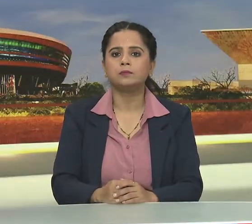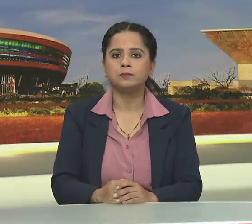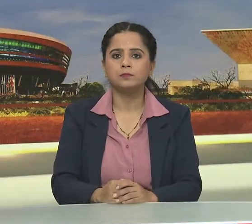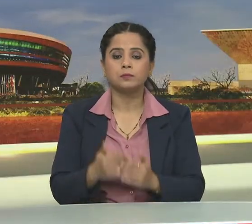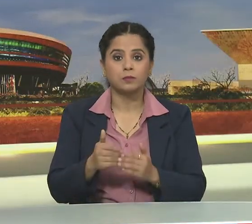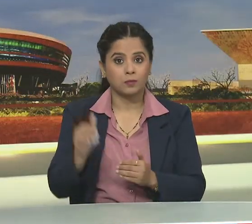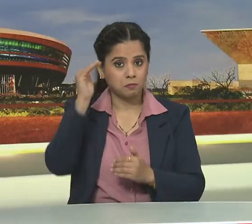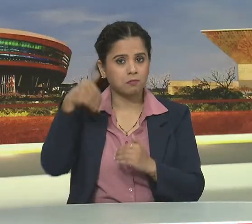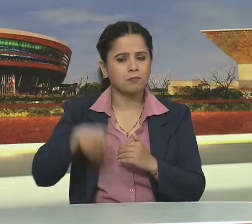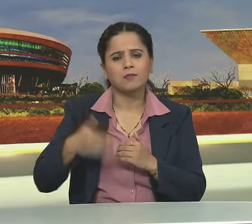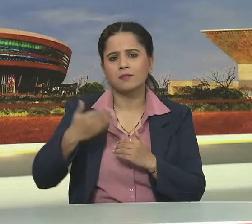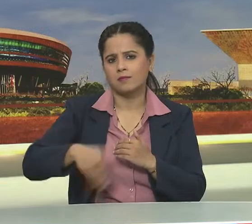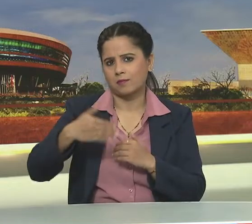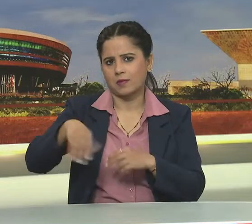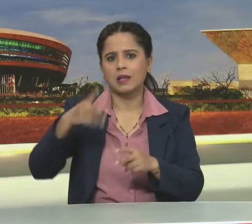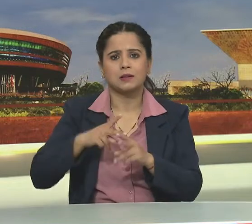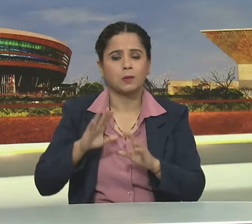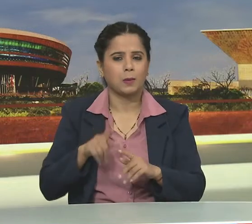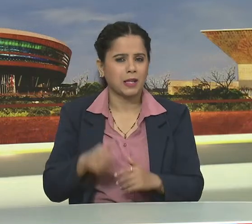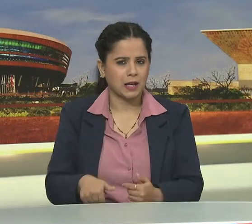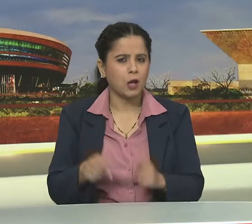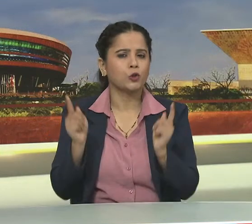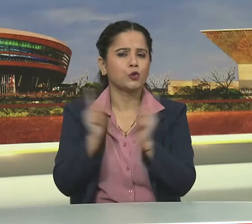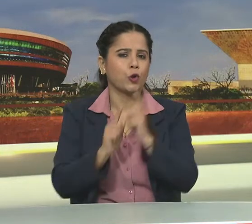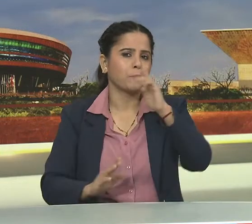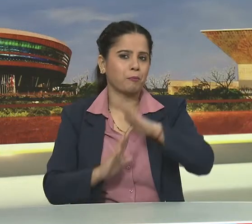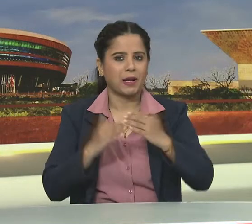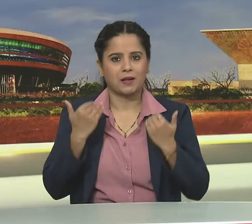और खबरों का सिलसिला लगातार जारी। फिलहाल वक्त एक